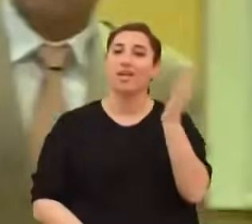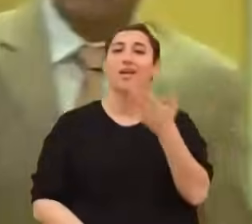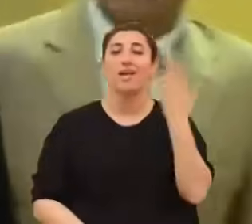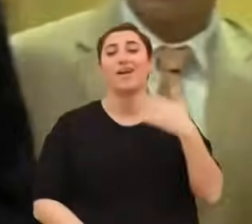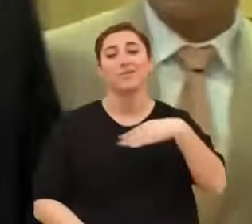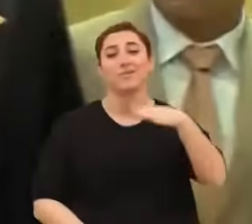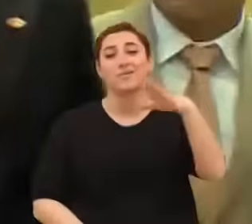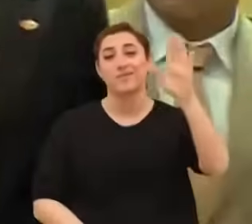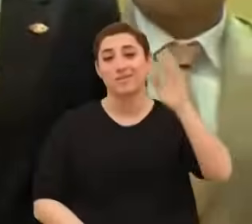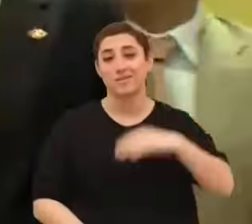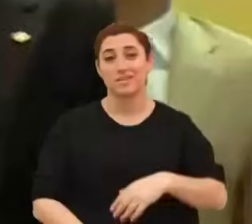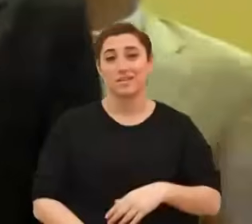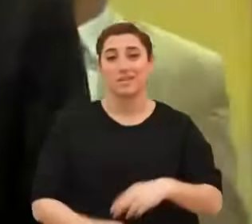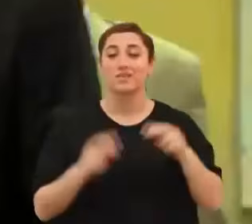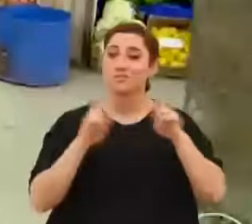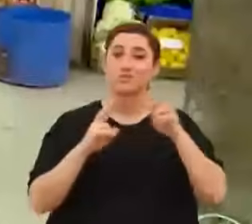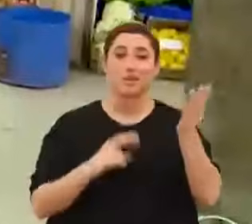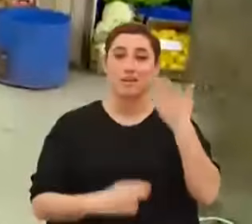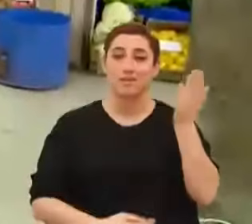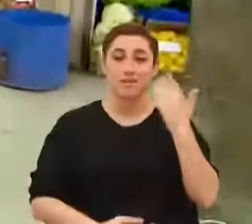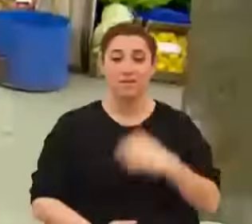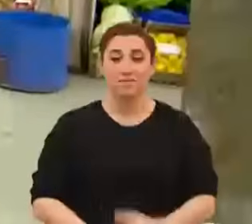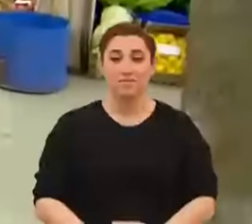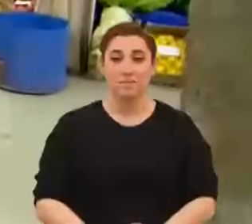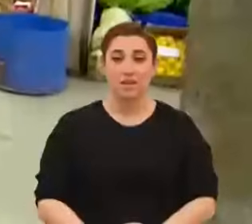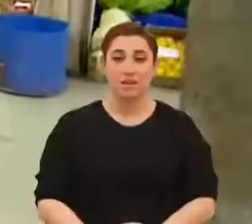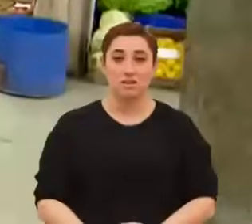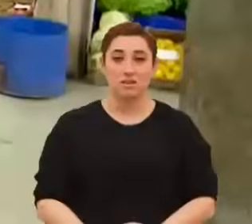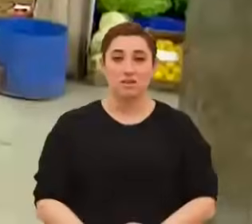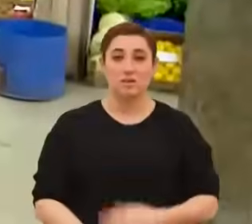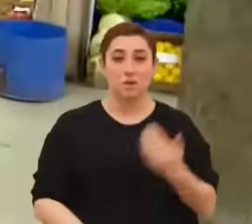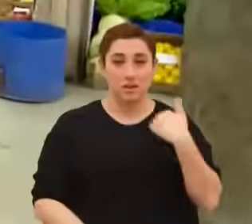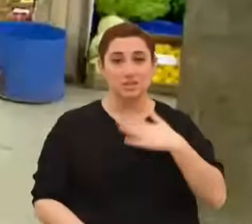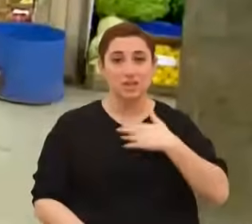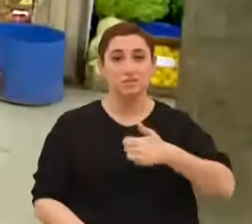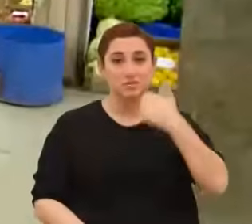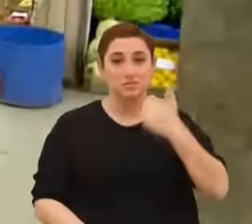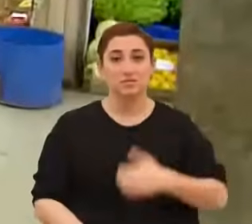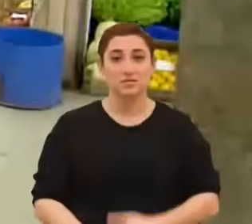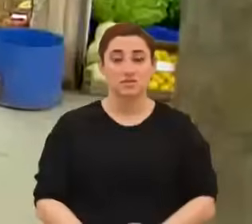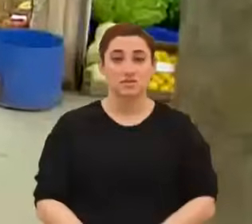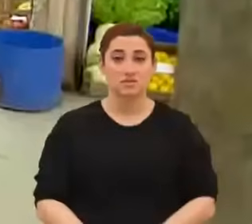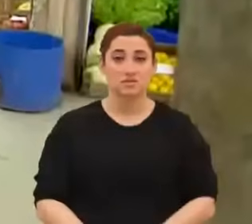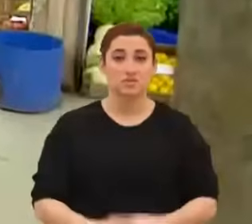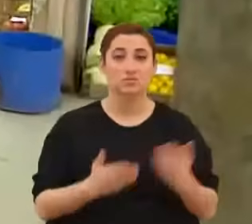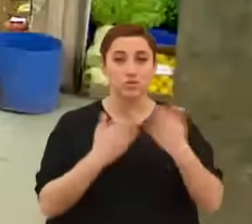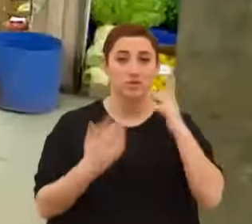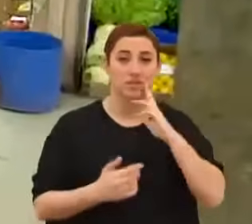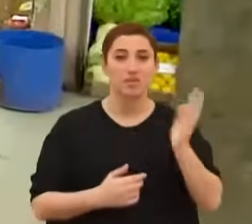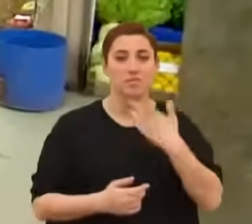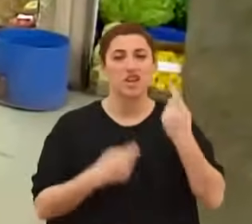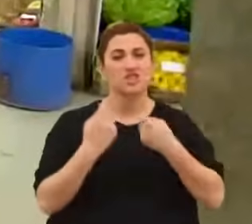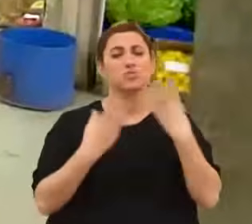Ya, ya yürüyün hele yürüyün. Mustafa. Hoş geldin Sayın Başkanım. Buyurun efendim.